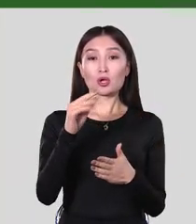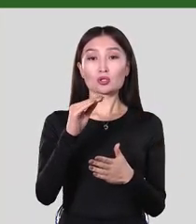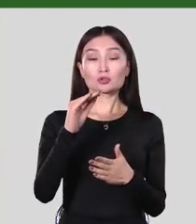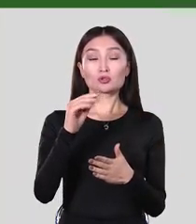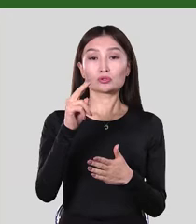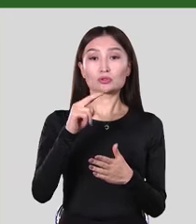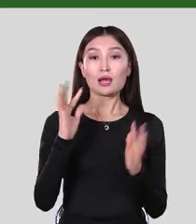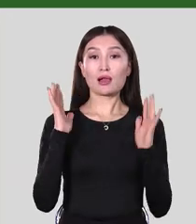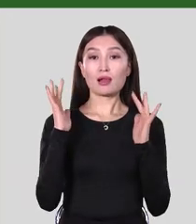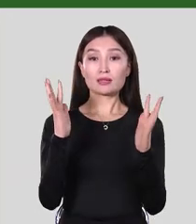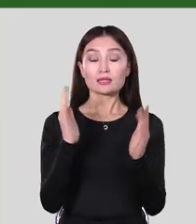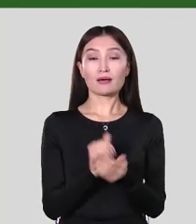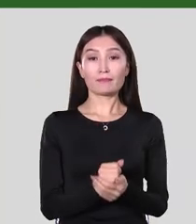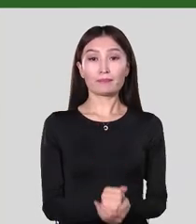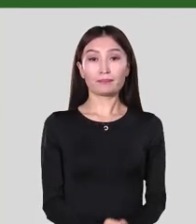не исследованы.